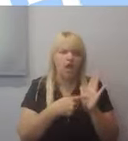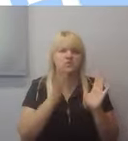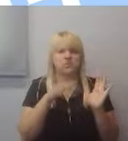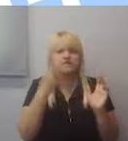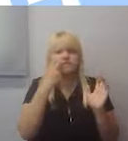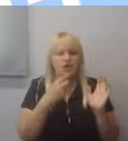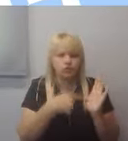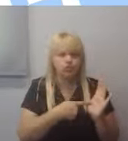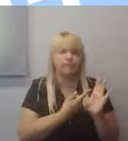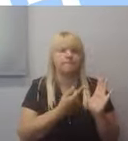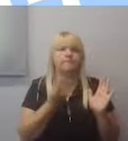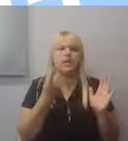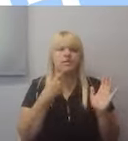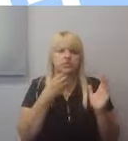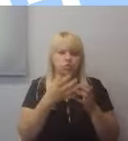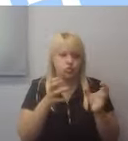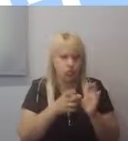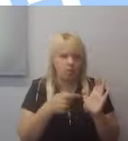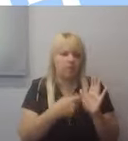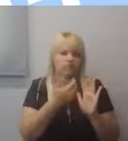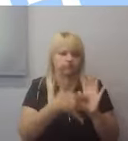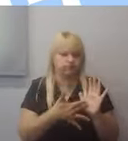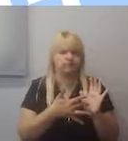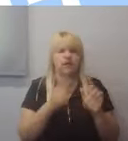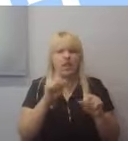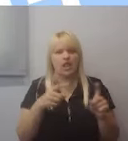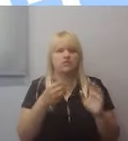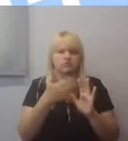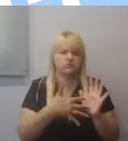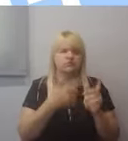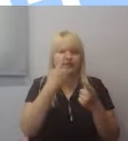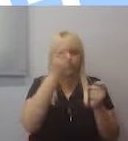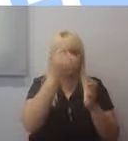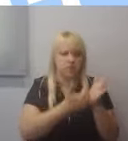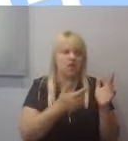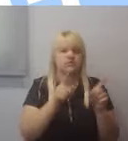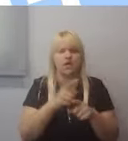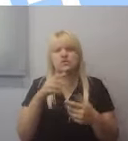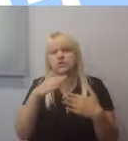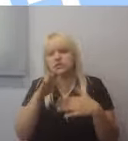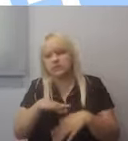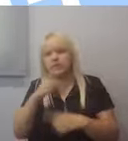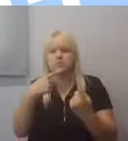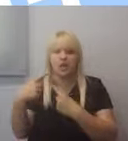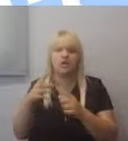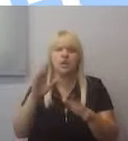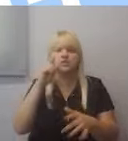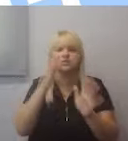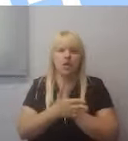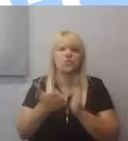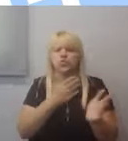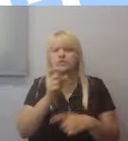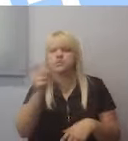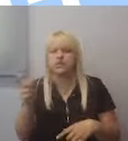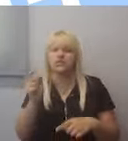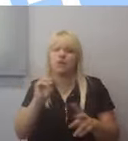asins grupu un citām lietām ja kā arī ar ģimeni to pārrunāt lai vienkārši saprastu kas kur kurā brīdī kur dodamies